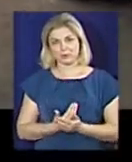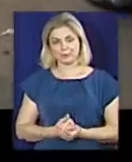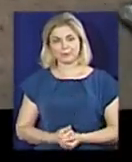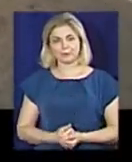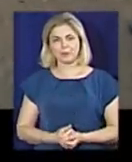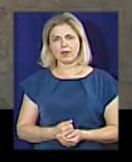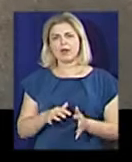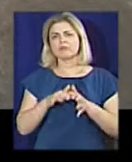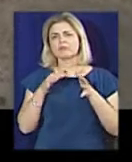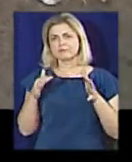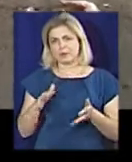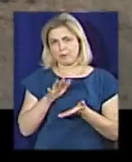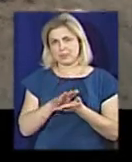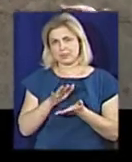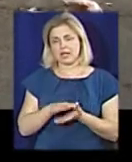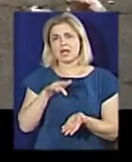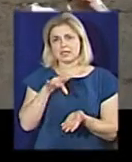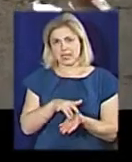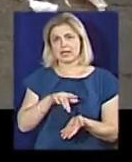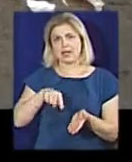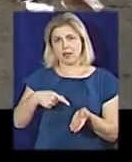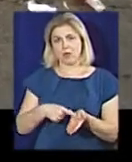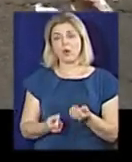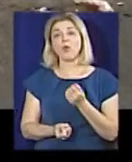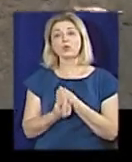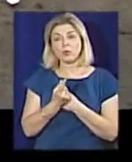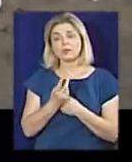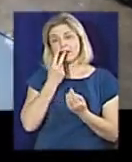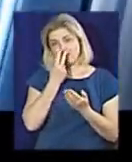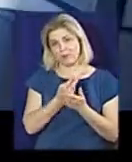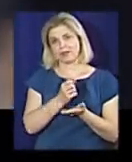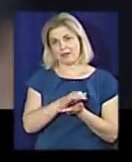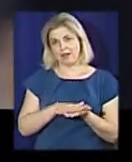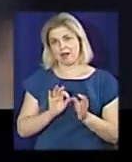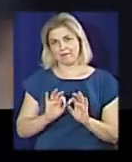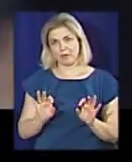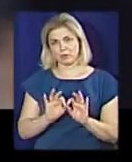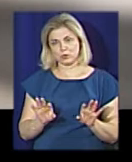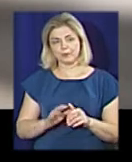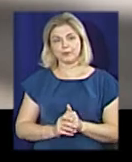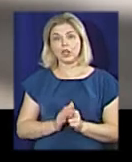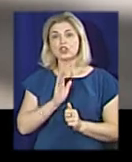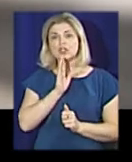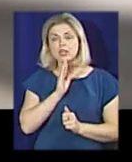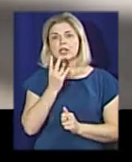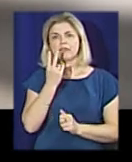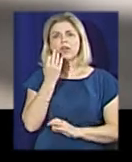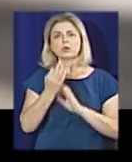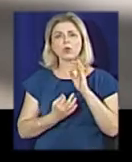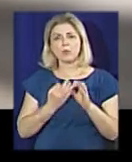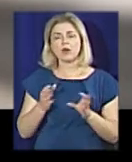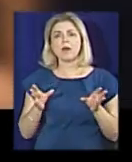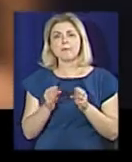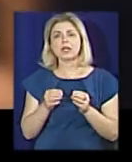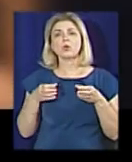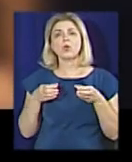Купи сміття у середмісті Миколаєва. Звідки з'являються? Дивіться у випуску. Жінка, яка 2 доби разом із групою туристів